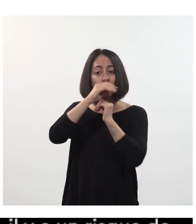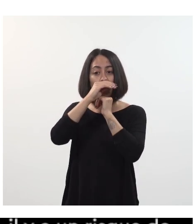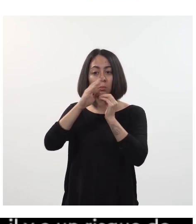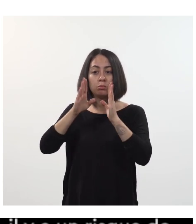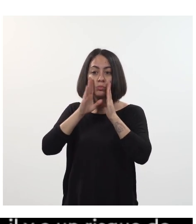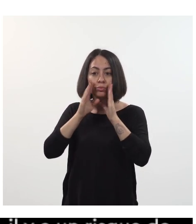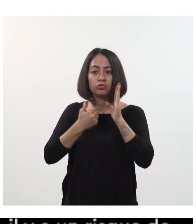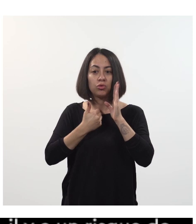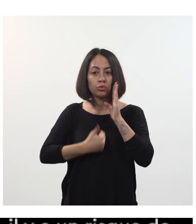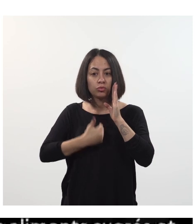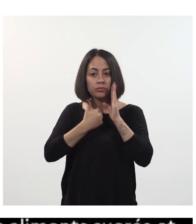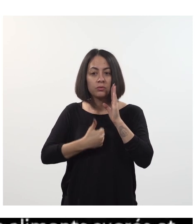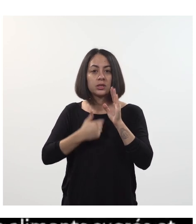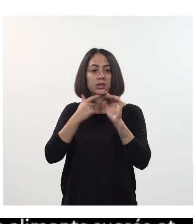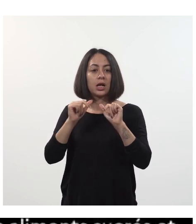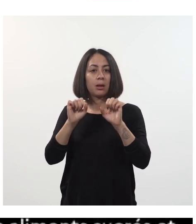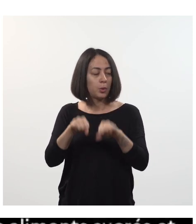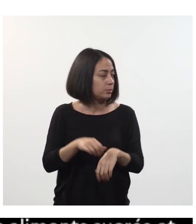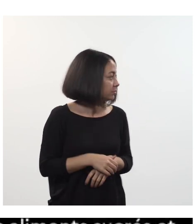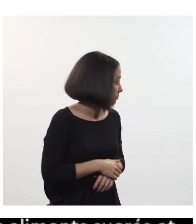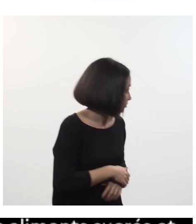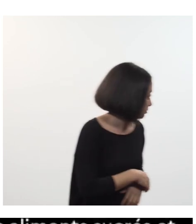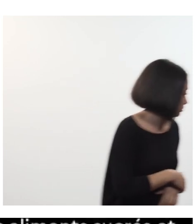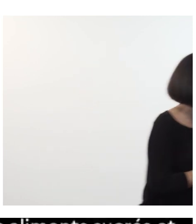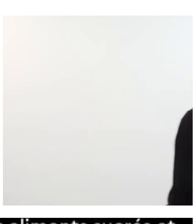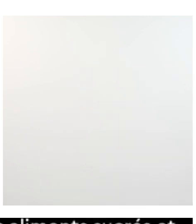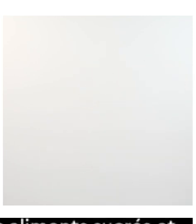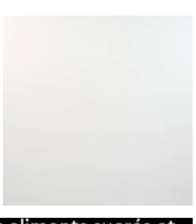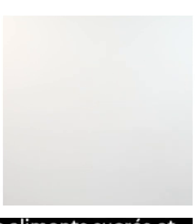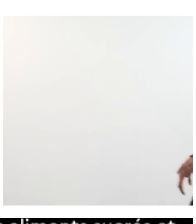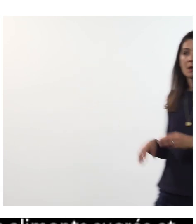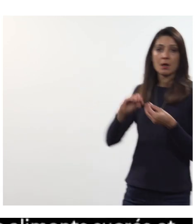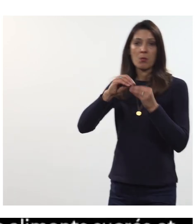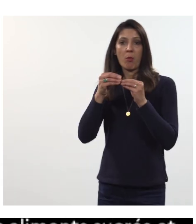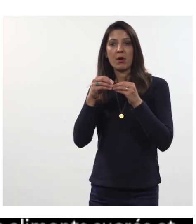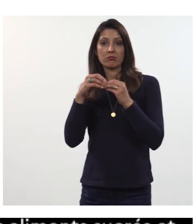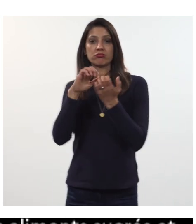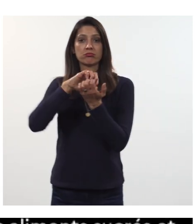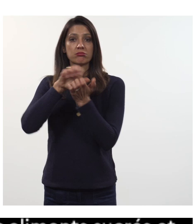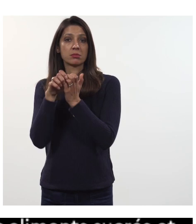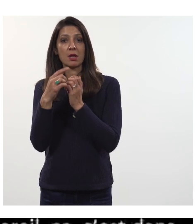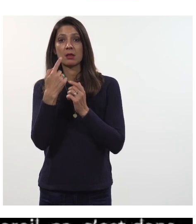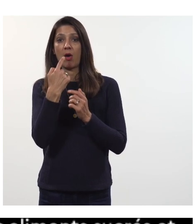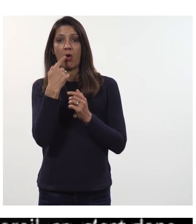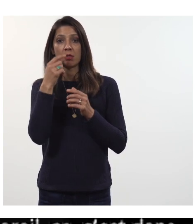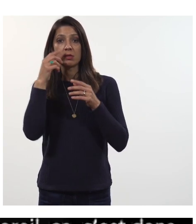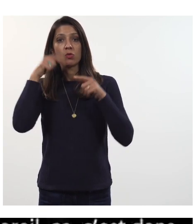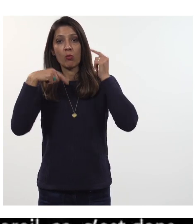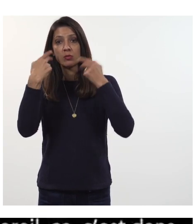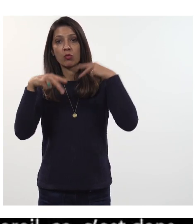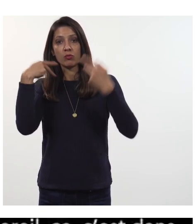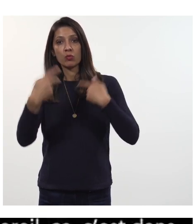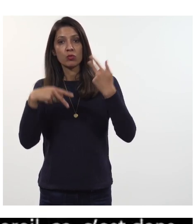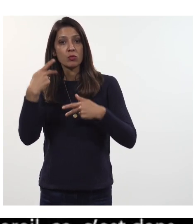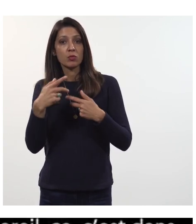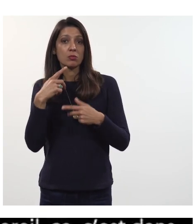de l'œsophage, le problème de l'édentement. À un moment donné, bah, les personnes, pour manger, c'est simple, hein,